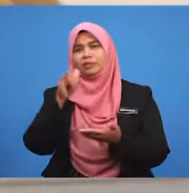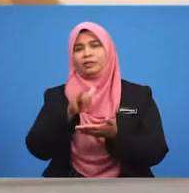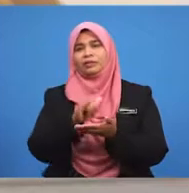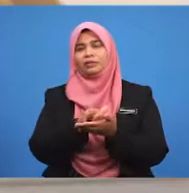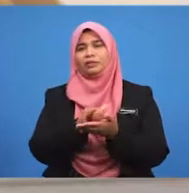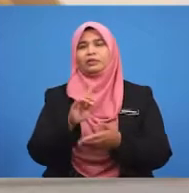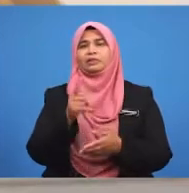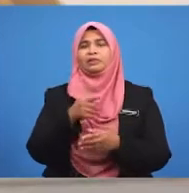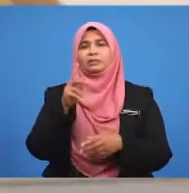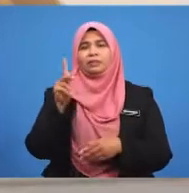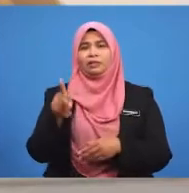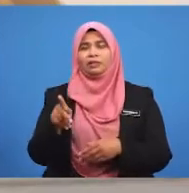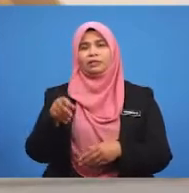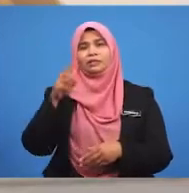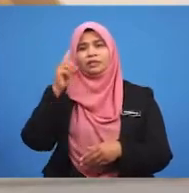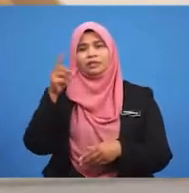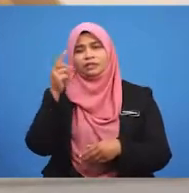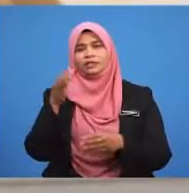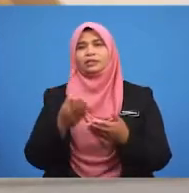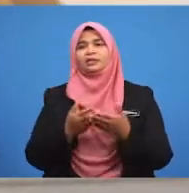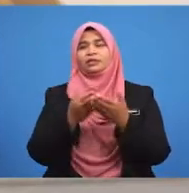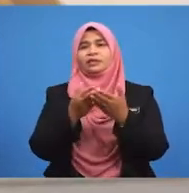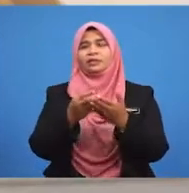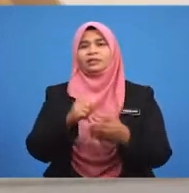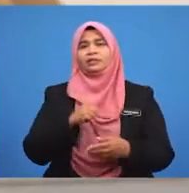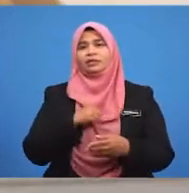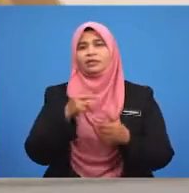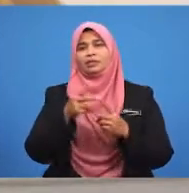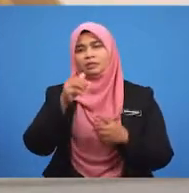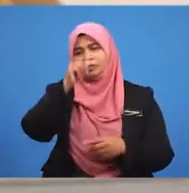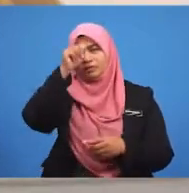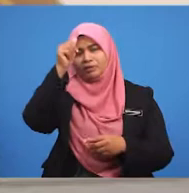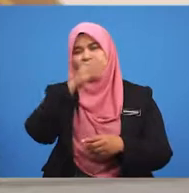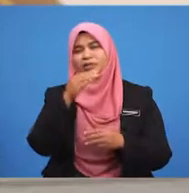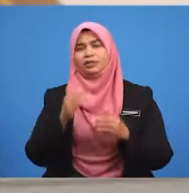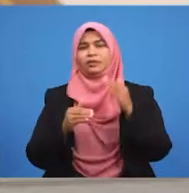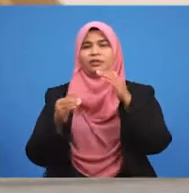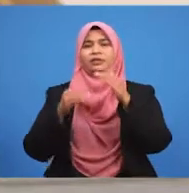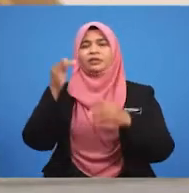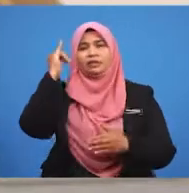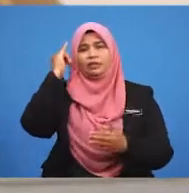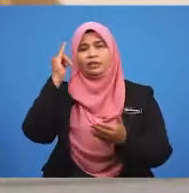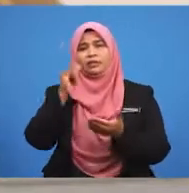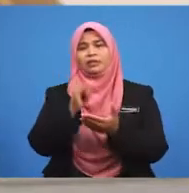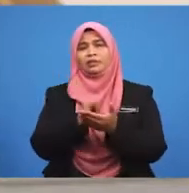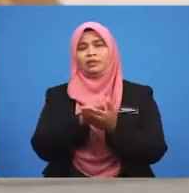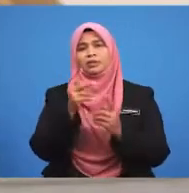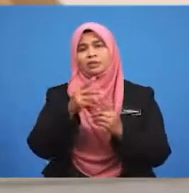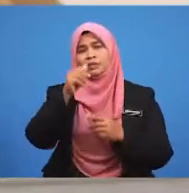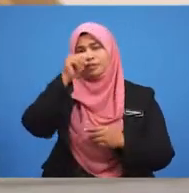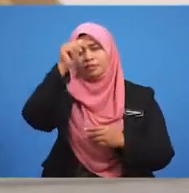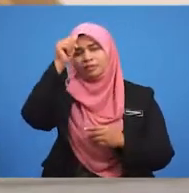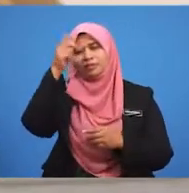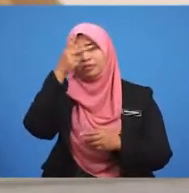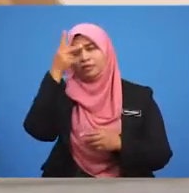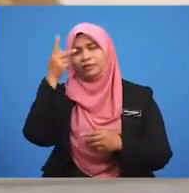kita perlu sentiasa berserah diri pada Allah dan meningkatkan keimanan kita kepadanya, kerana hanya kepada